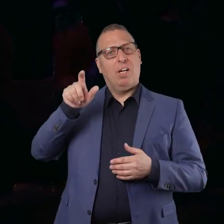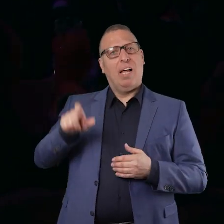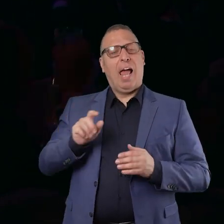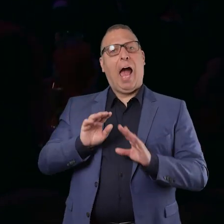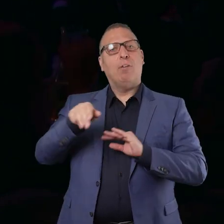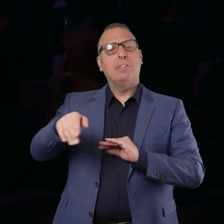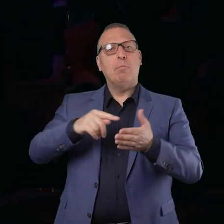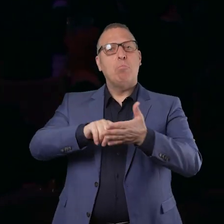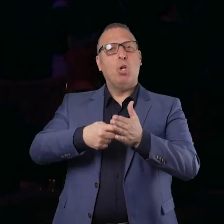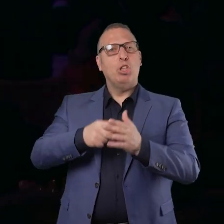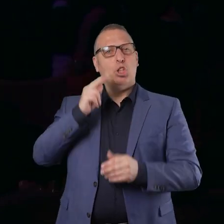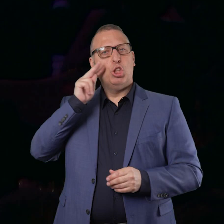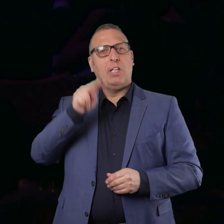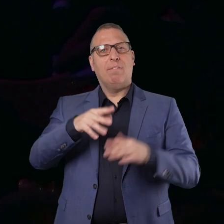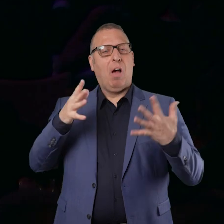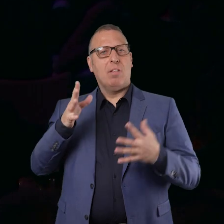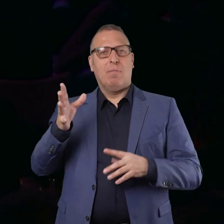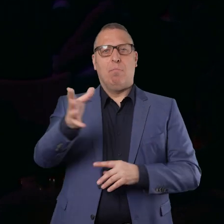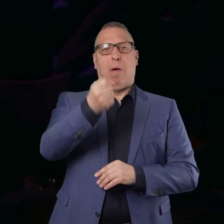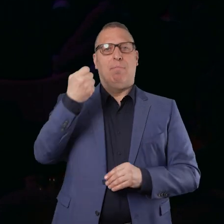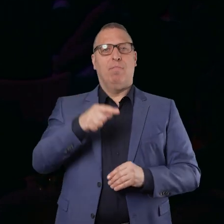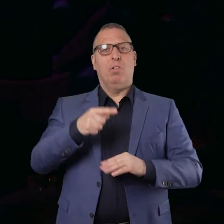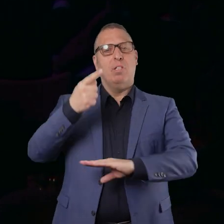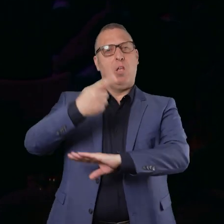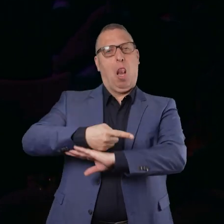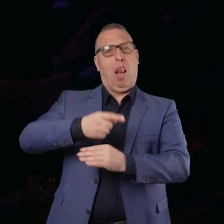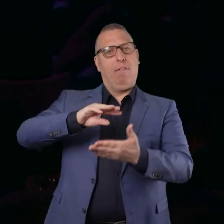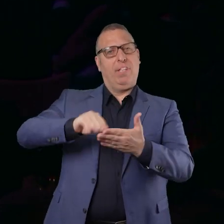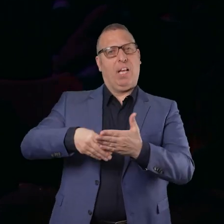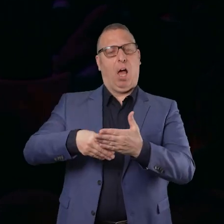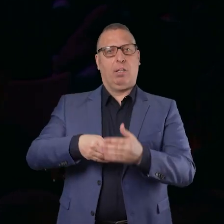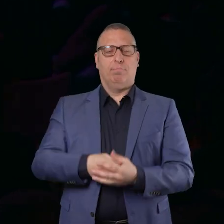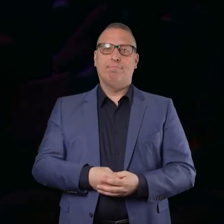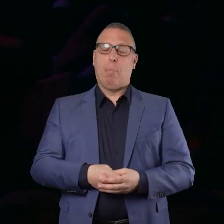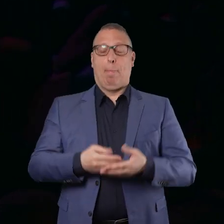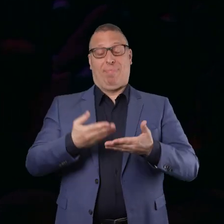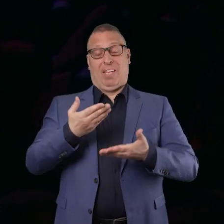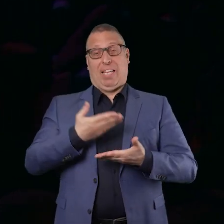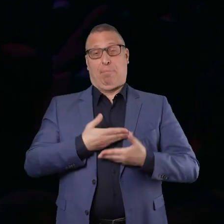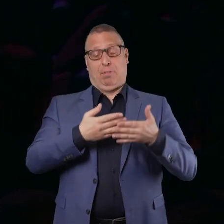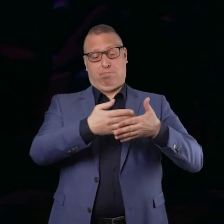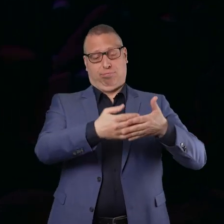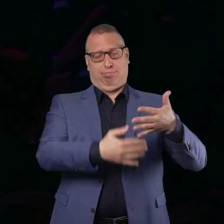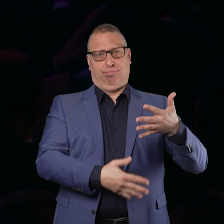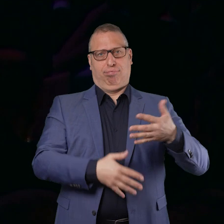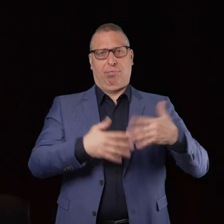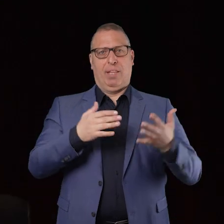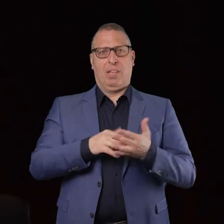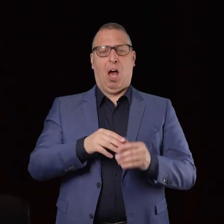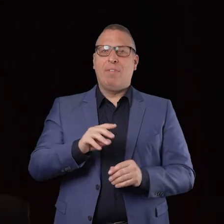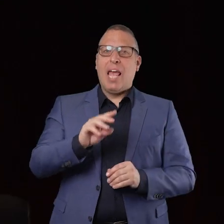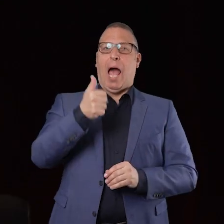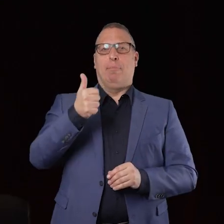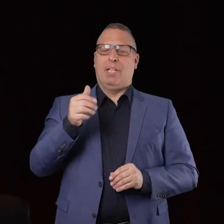sind für Sie aus aussenpolitischer Sicht die Errungenschaften vom Zollvertrag? Ja, da gibt es unzählige, aber wenn man jetzt so